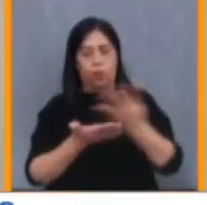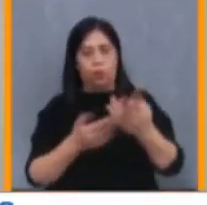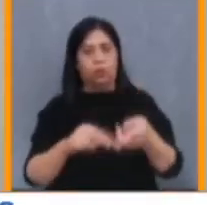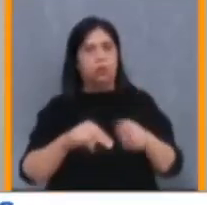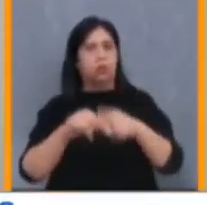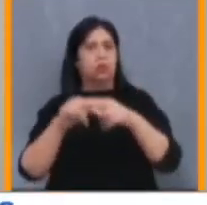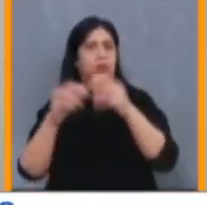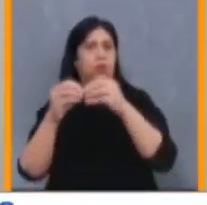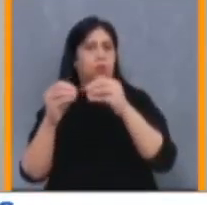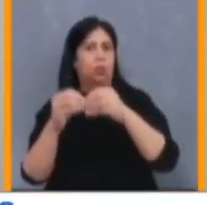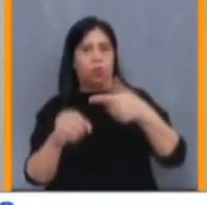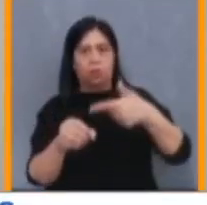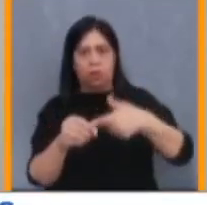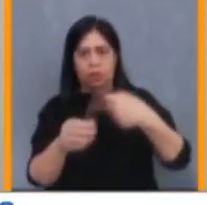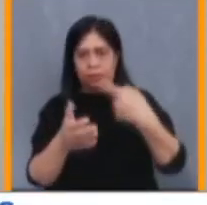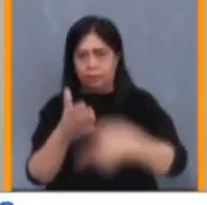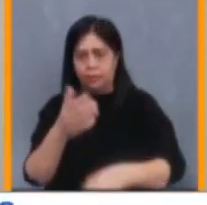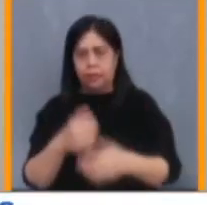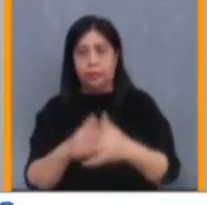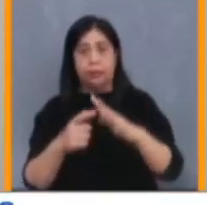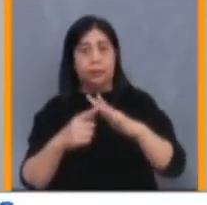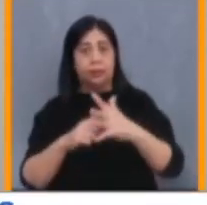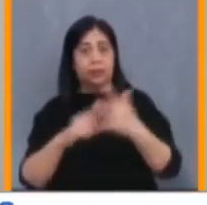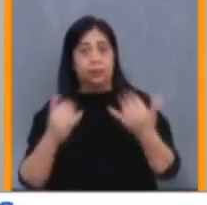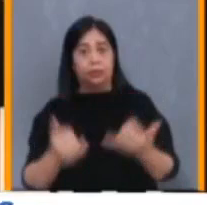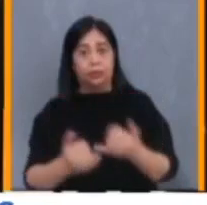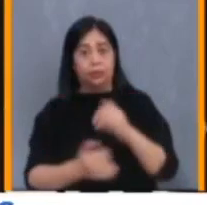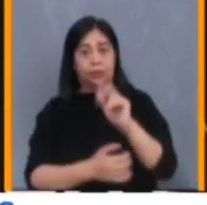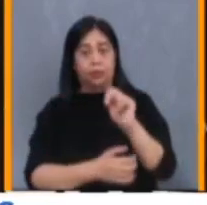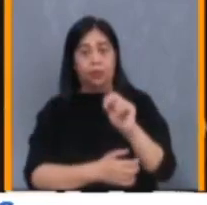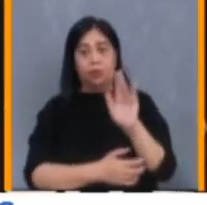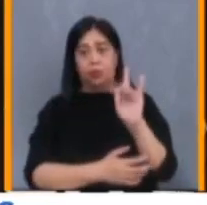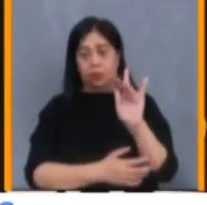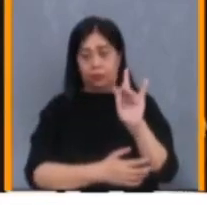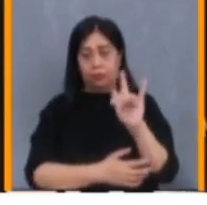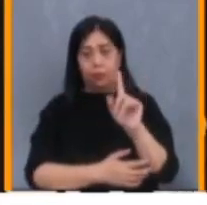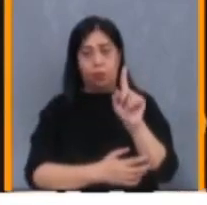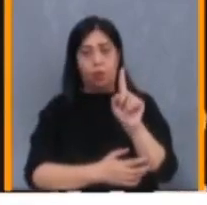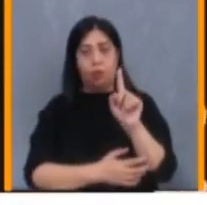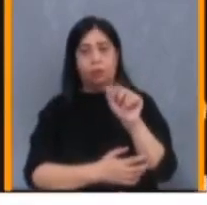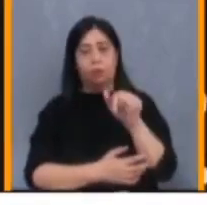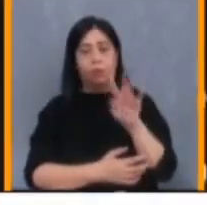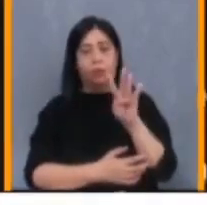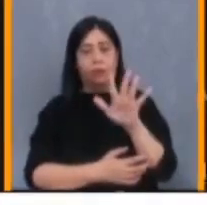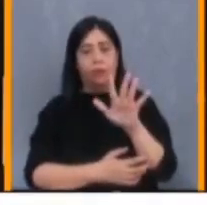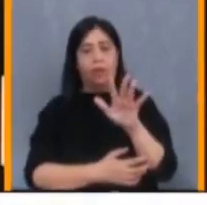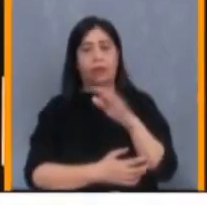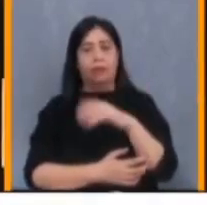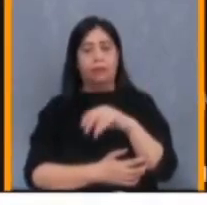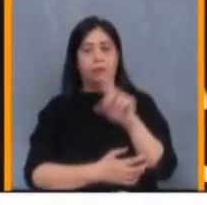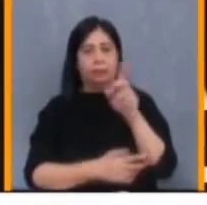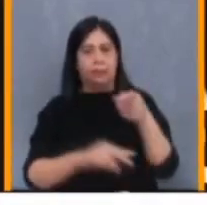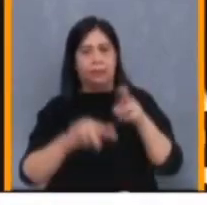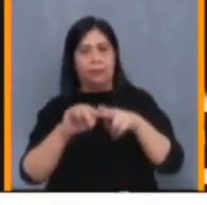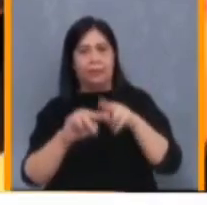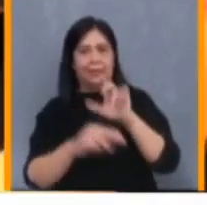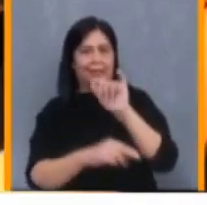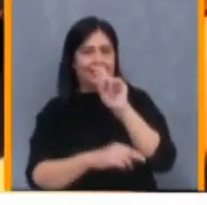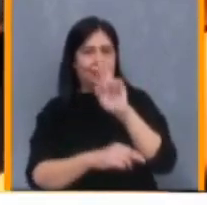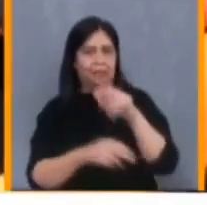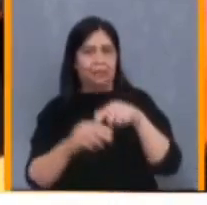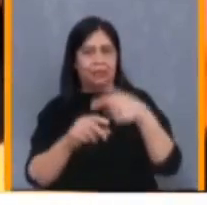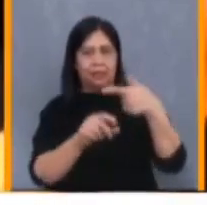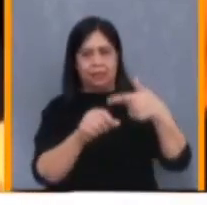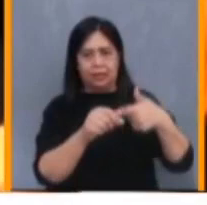petrolyo. Simula ngayong araw, January 25, 1 peso and 45 centavos ang dagdag sa kada litro ng gasolina.